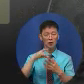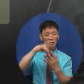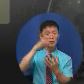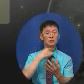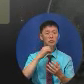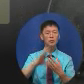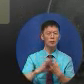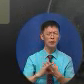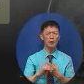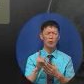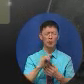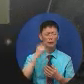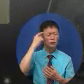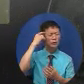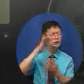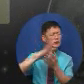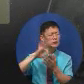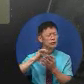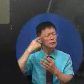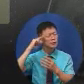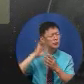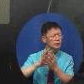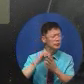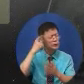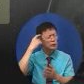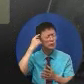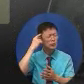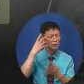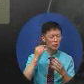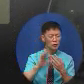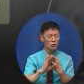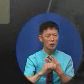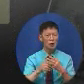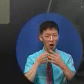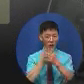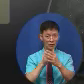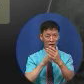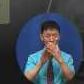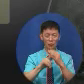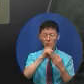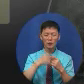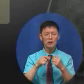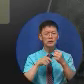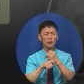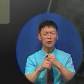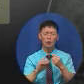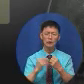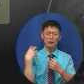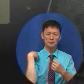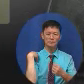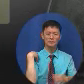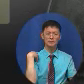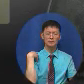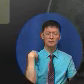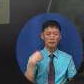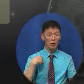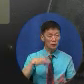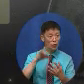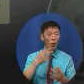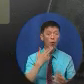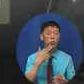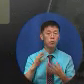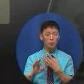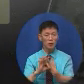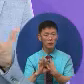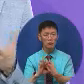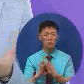하기 위해서는 아주 많은 뇌를 쓰기 때문에 뇌 발달에도 도움이 되고 결정을 한 다음에 의미도 부여하고 책임을 져요. 내가 선택하지